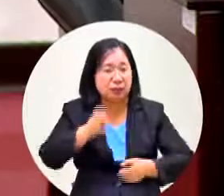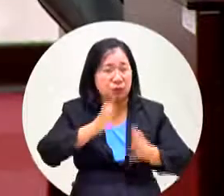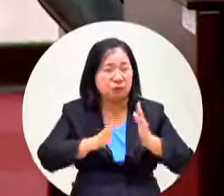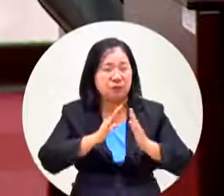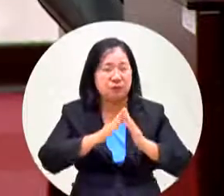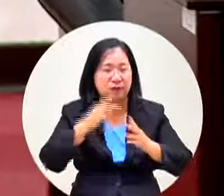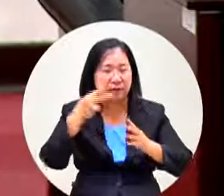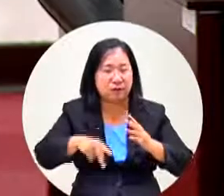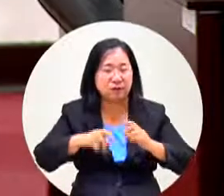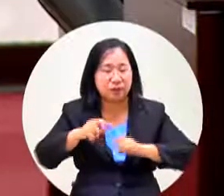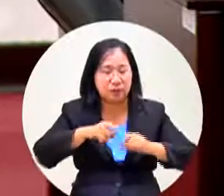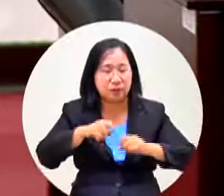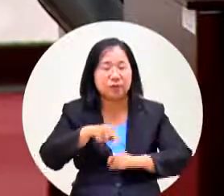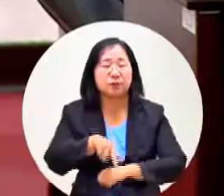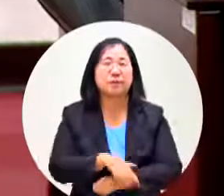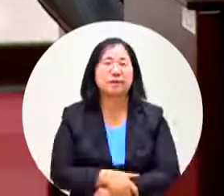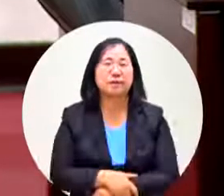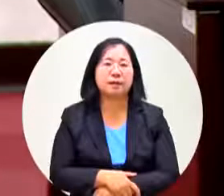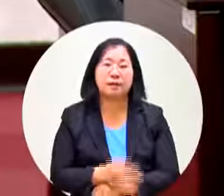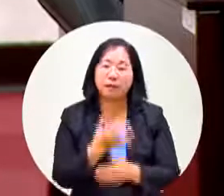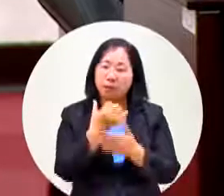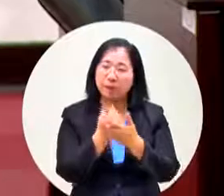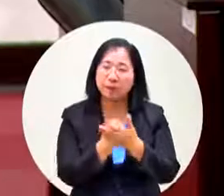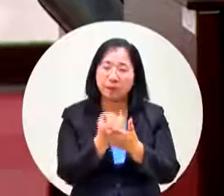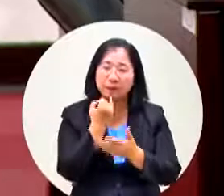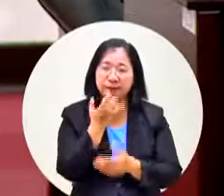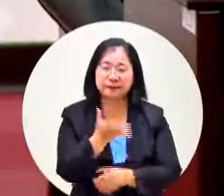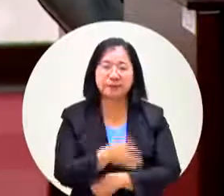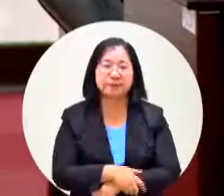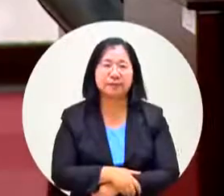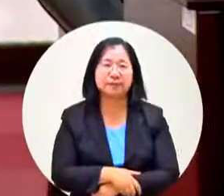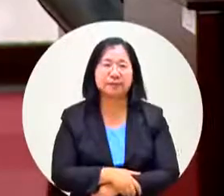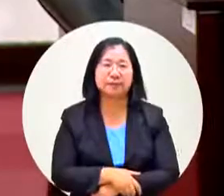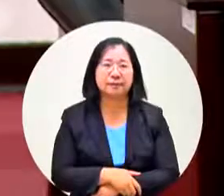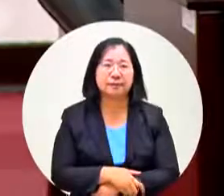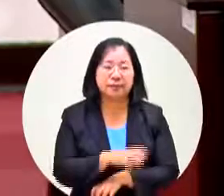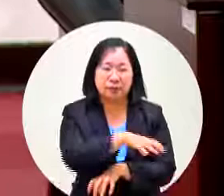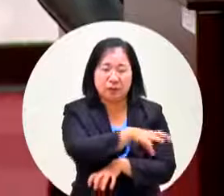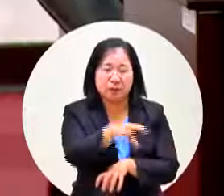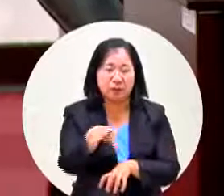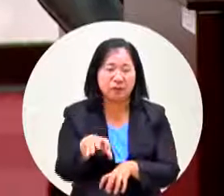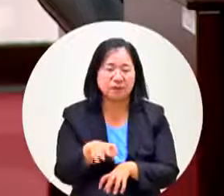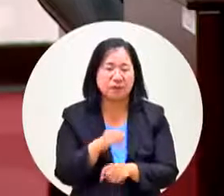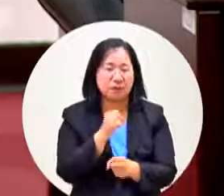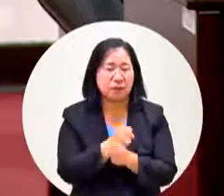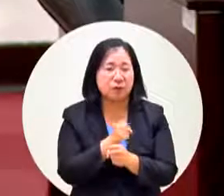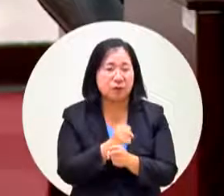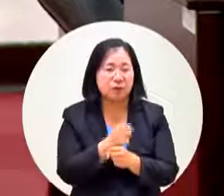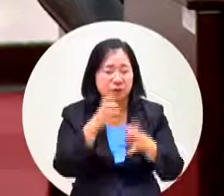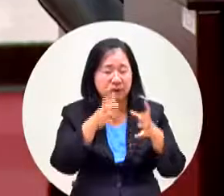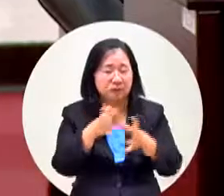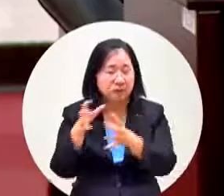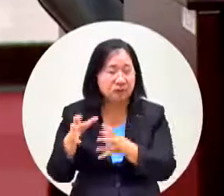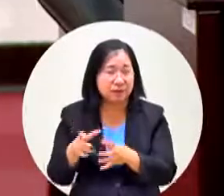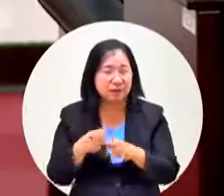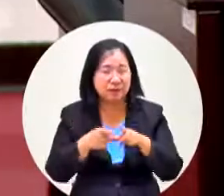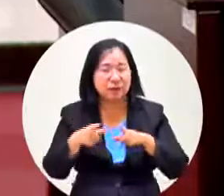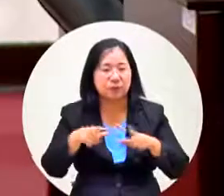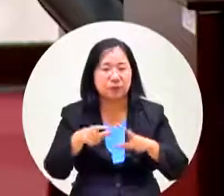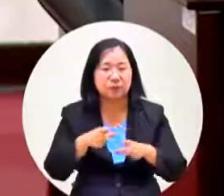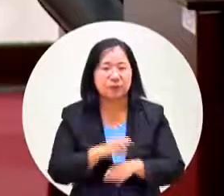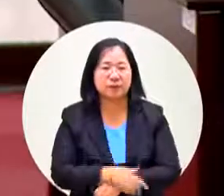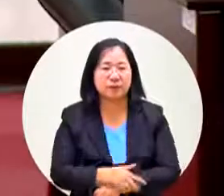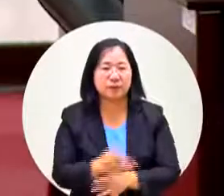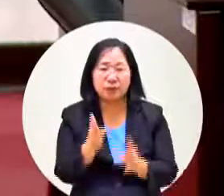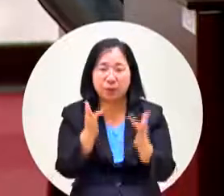这个改建的这个地嘛吼、哦。啊，所以真济吼，咱建村啊，一挂文化啊，一